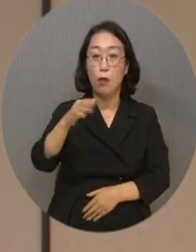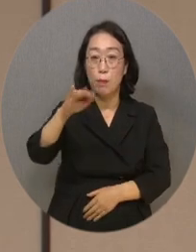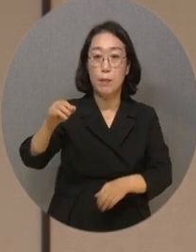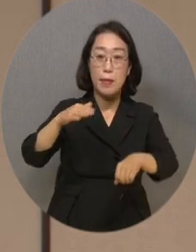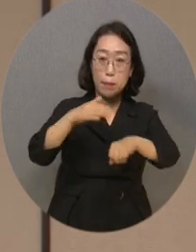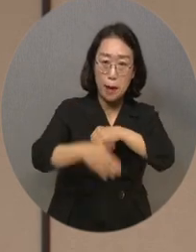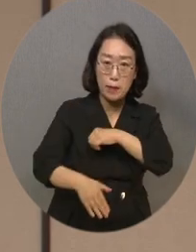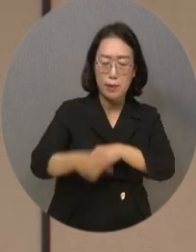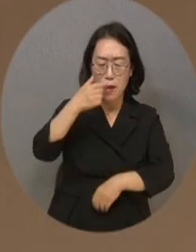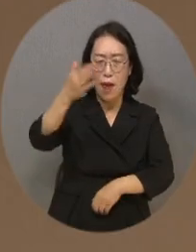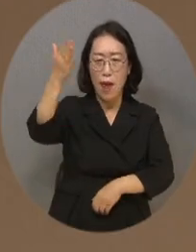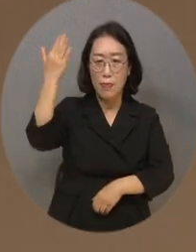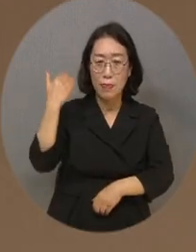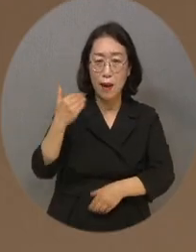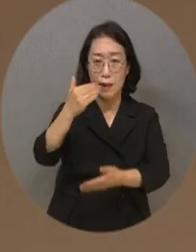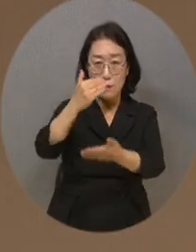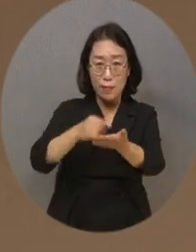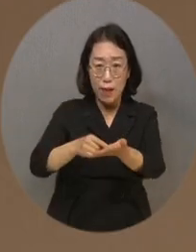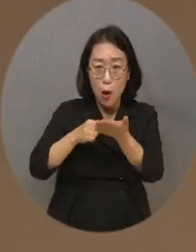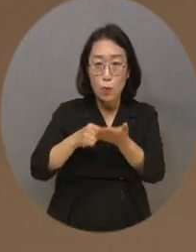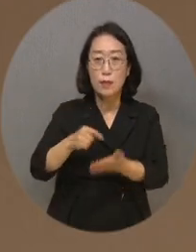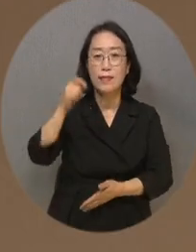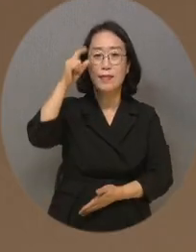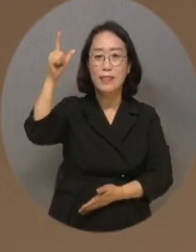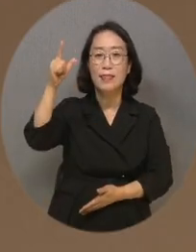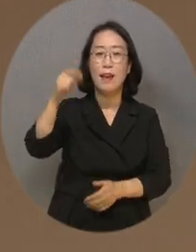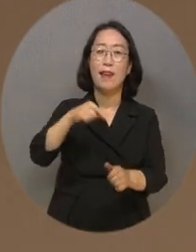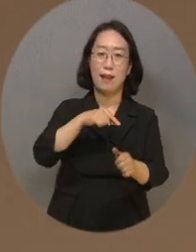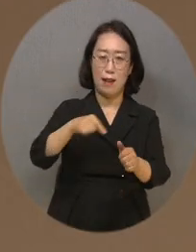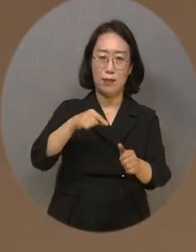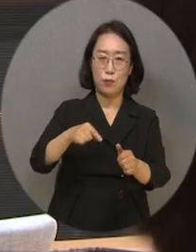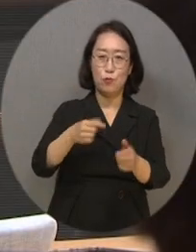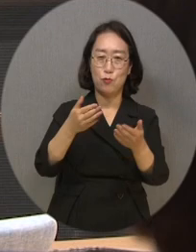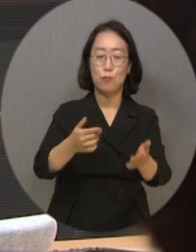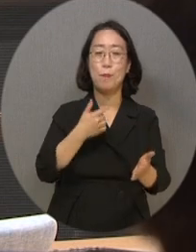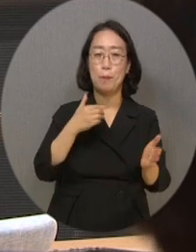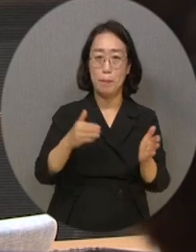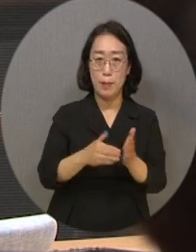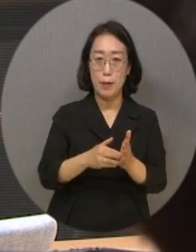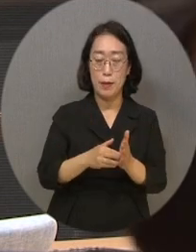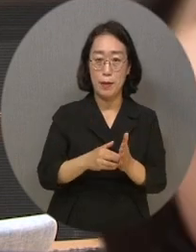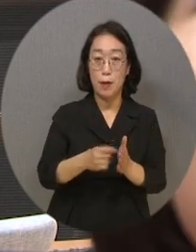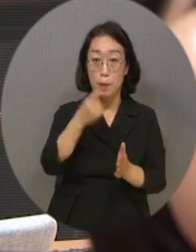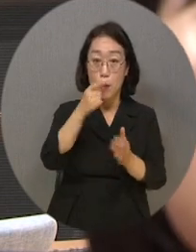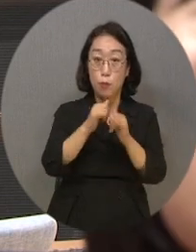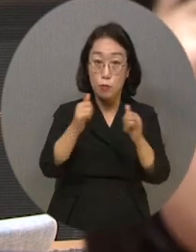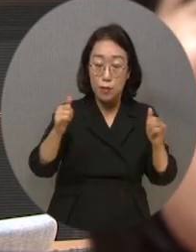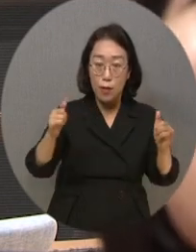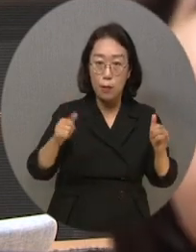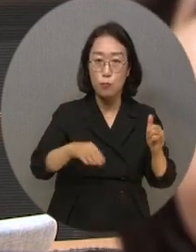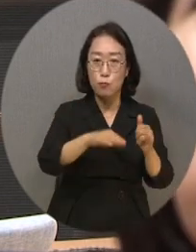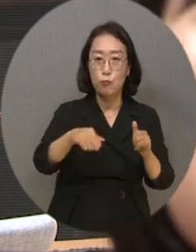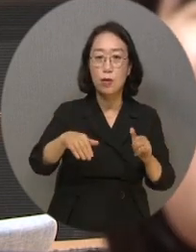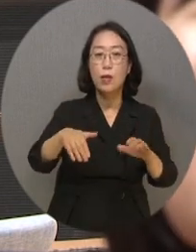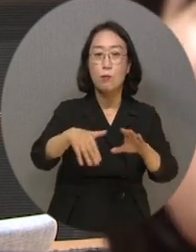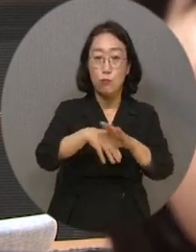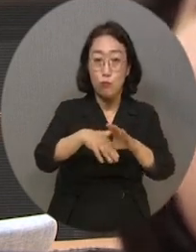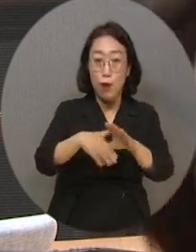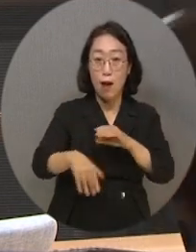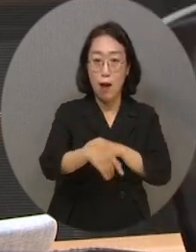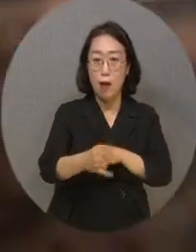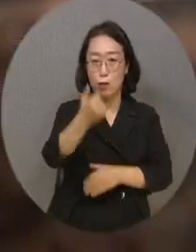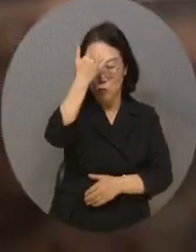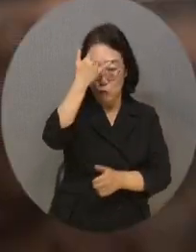등 다양한 주제를 바탕으로 강의를 진행해왔습니다. 수강생들이 한민족의 정신문화인 충효의